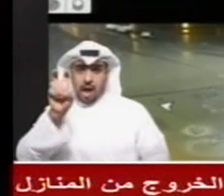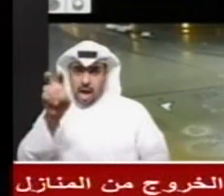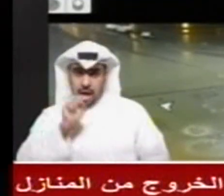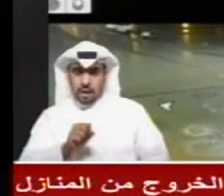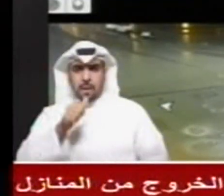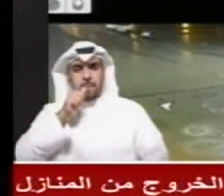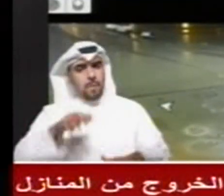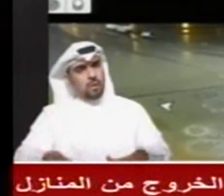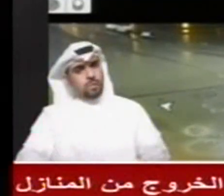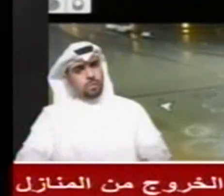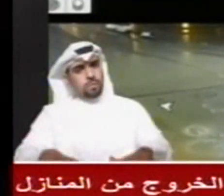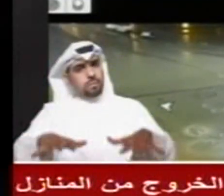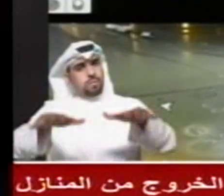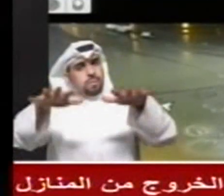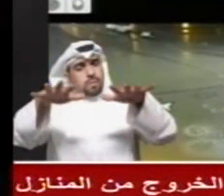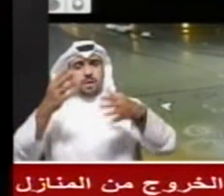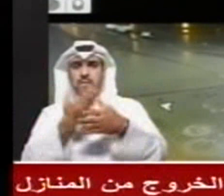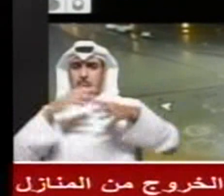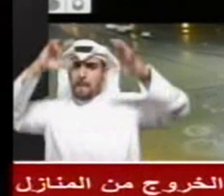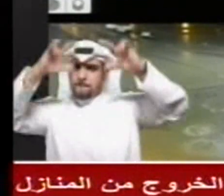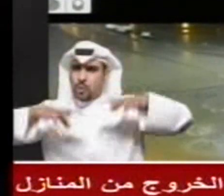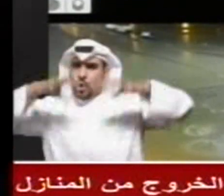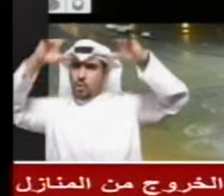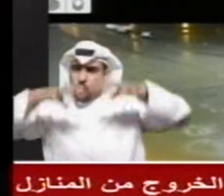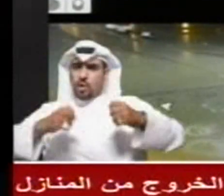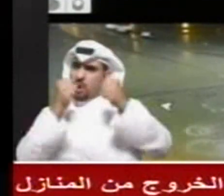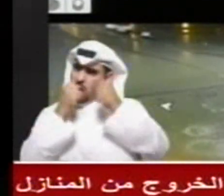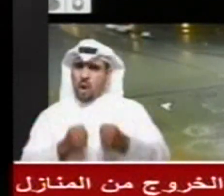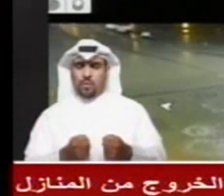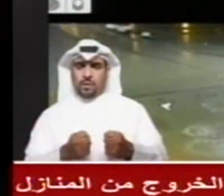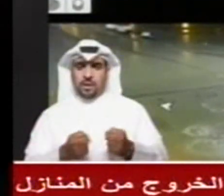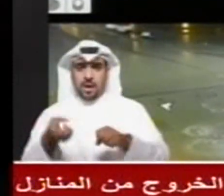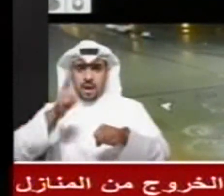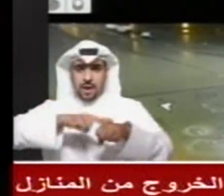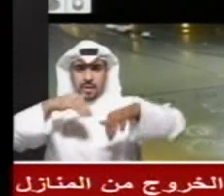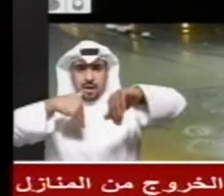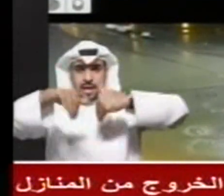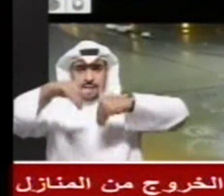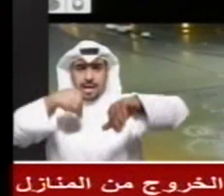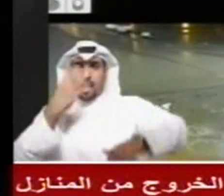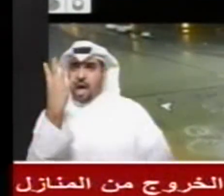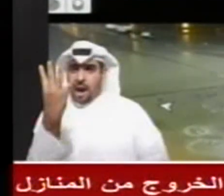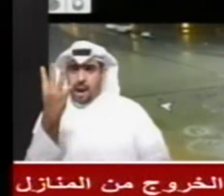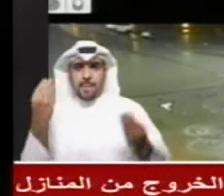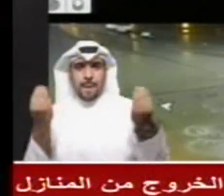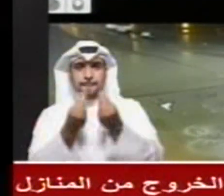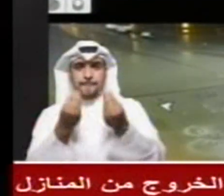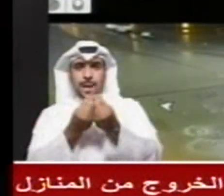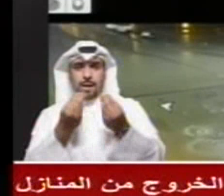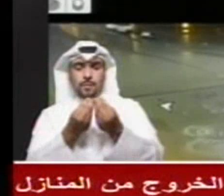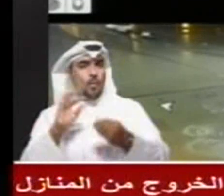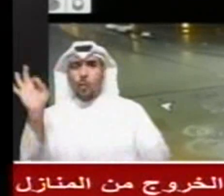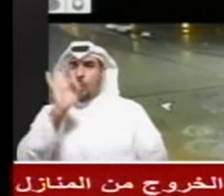بالماء منسوب عالي. تقاطع اللي هو الدائر الرابع مع مطافي السالمية لنهاية الدائر